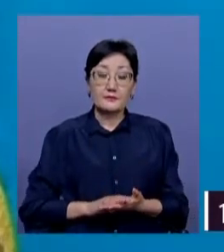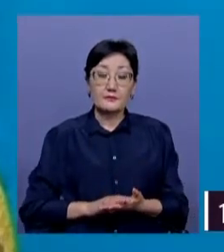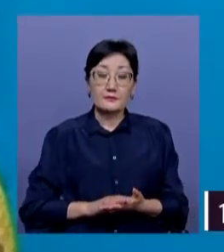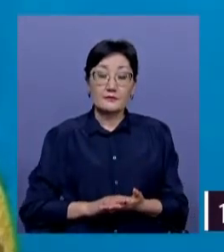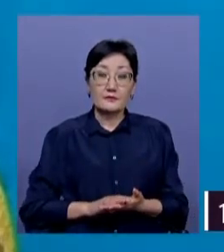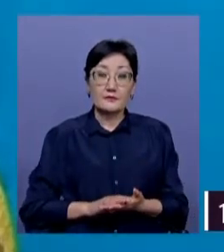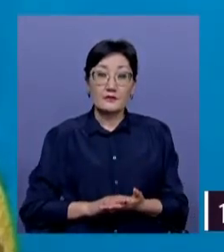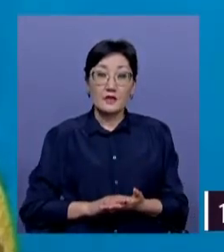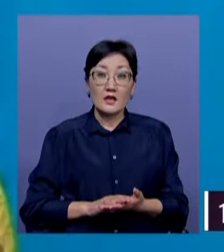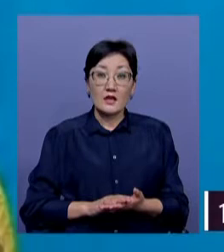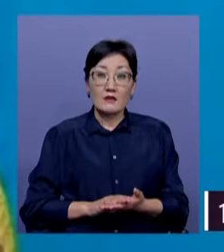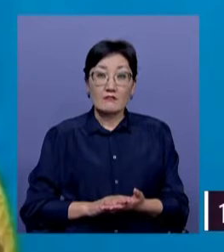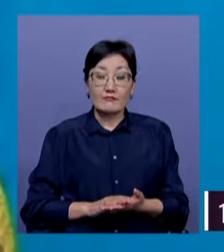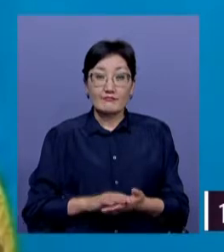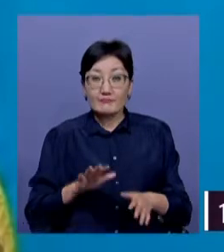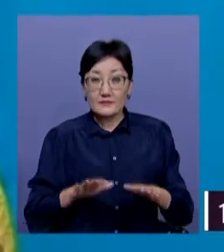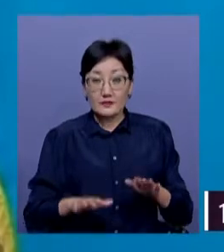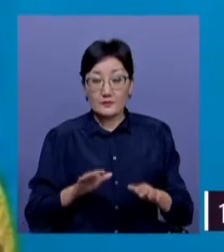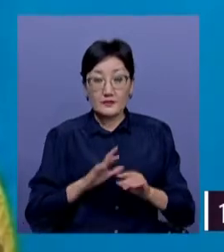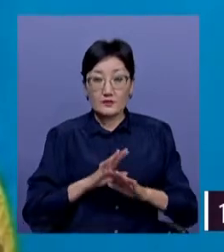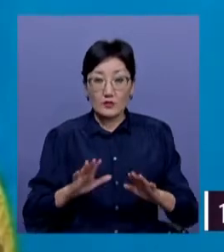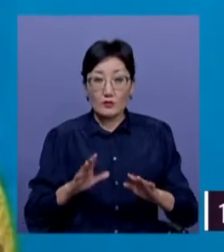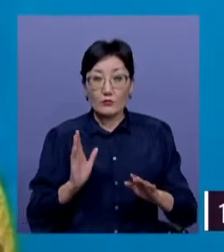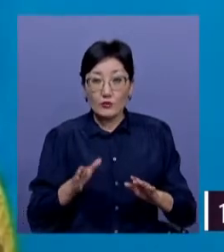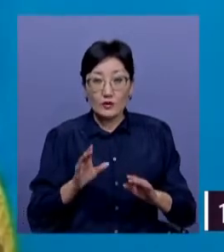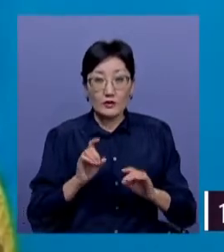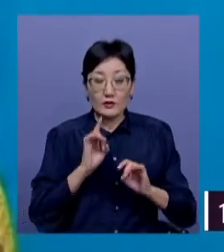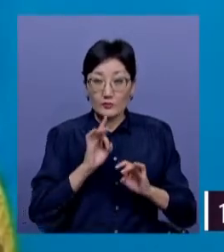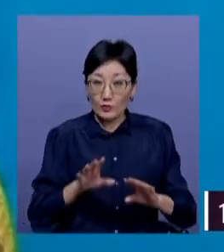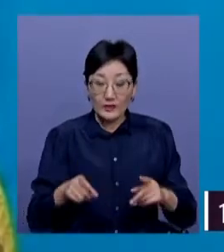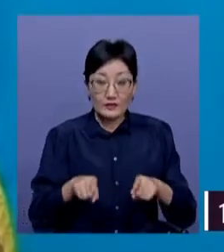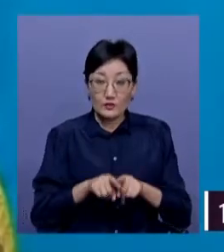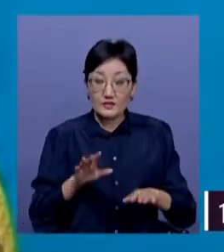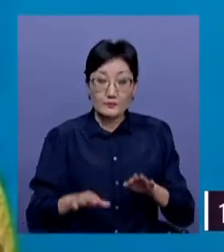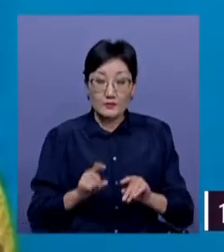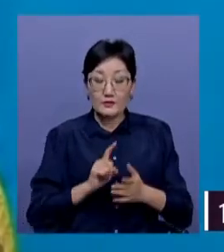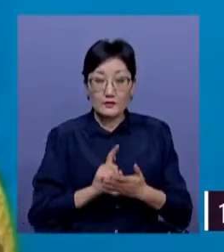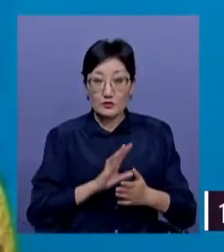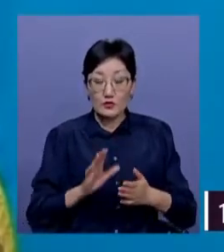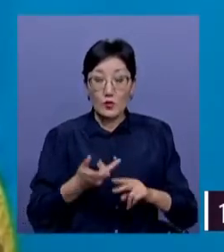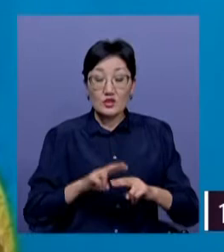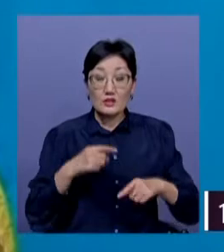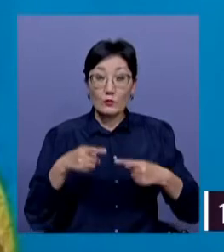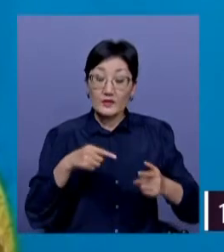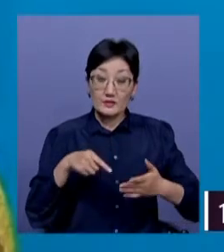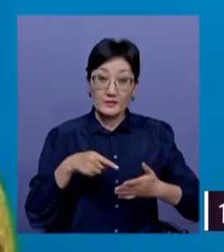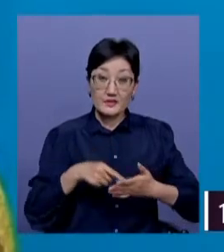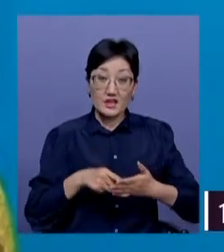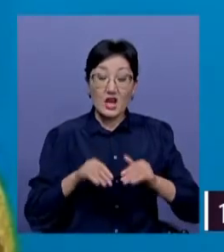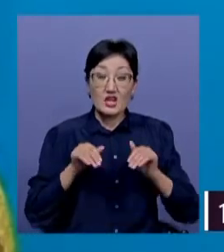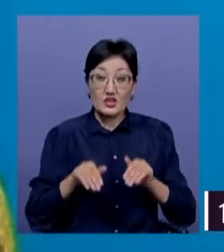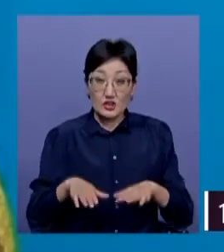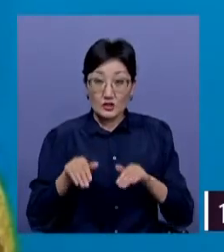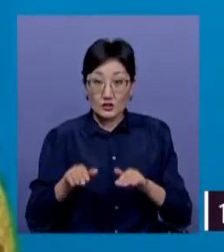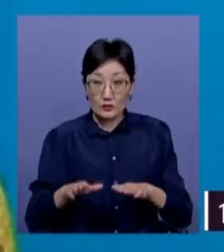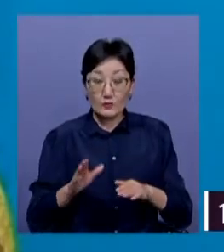не болмау керек, сенімсіздік болады болмайды дегенді. Енді ол айтылған мәселе шешімін